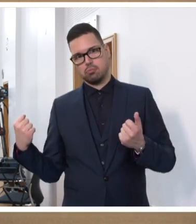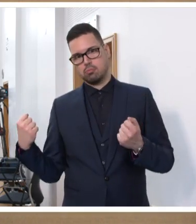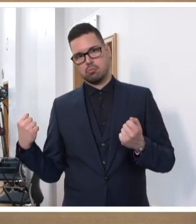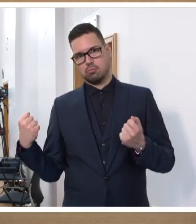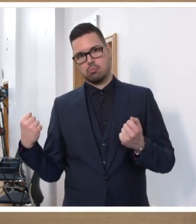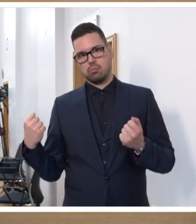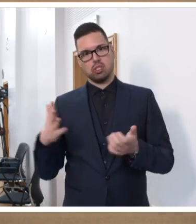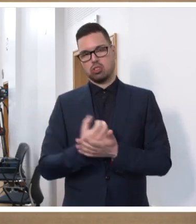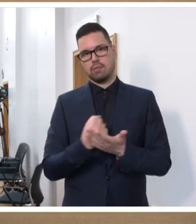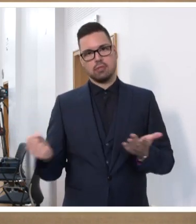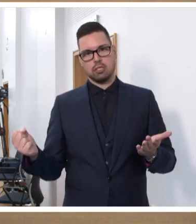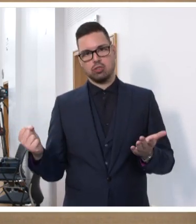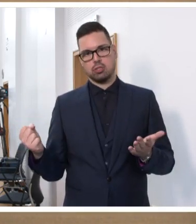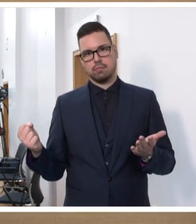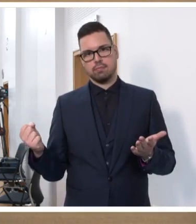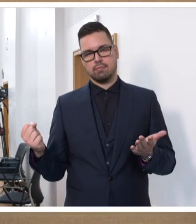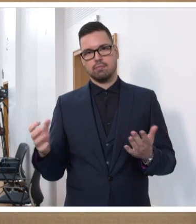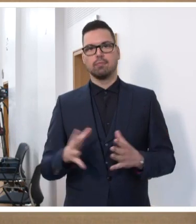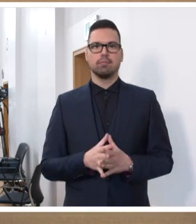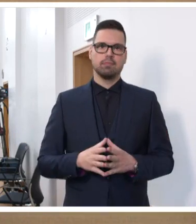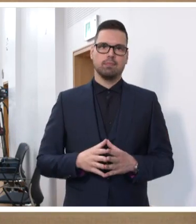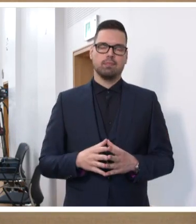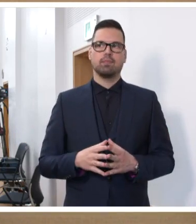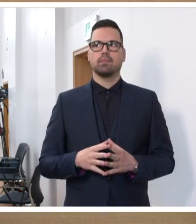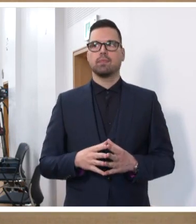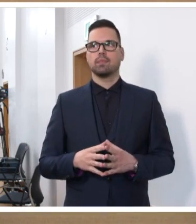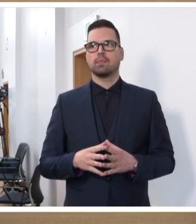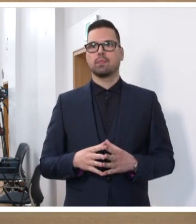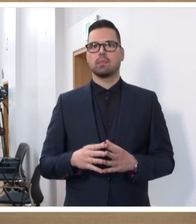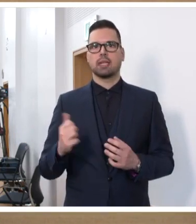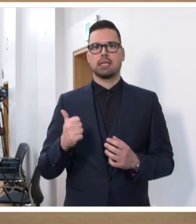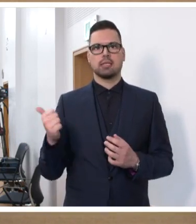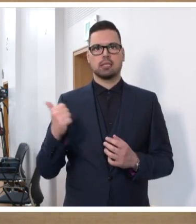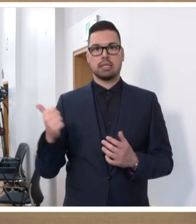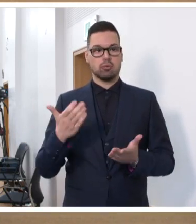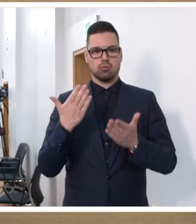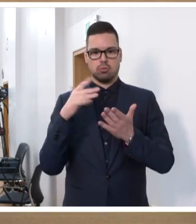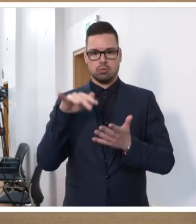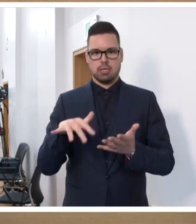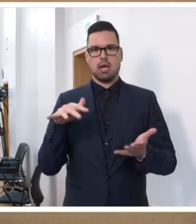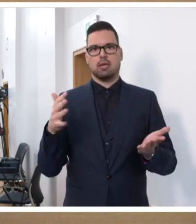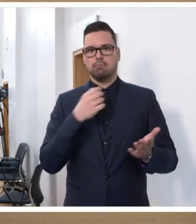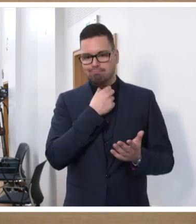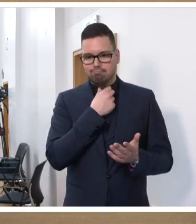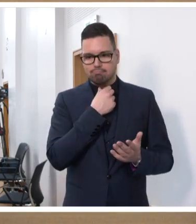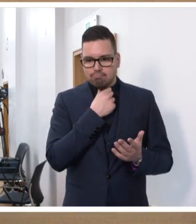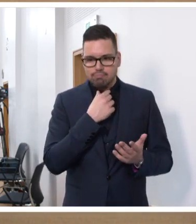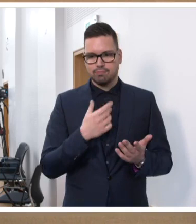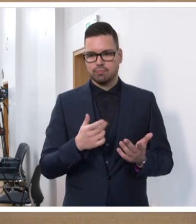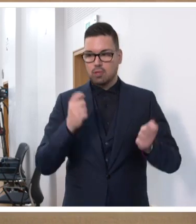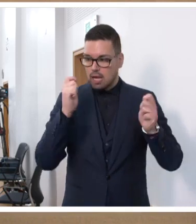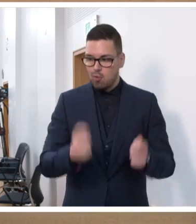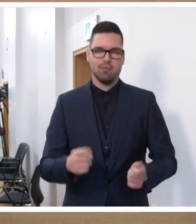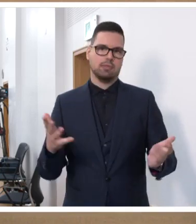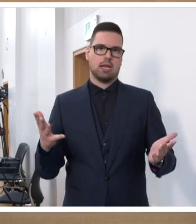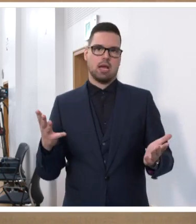22,3% der Stimmen unserer saarländischen Wahlberechtigten. Allein das ist schon einmal ein Fakt, ja eigentlich schon ein Auftrag, wenn